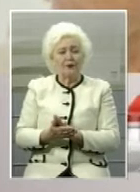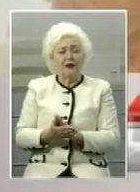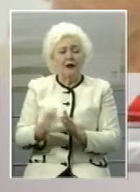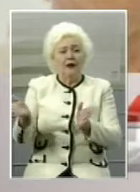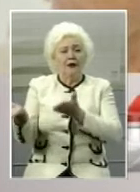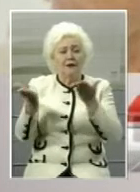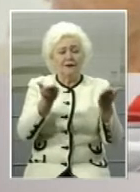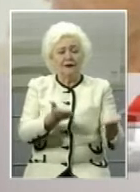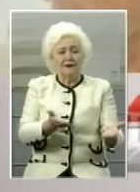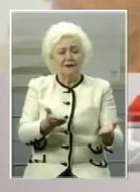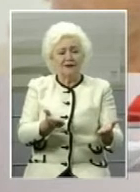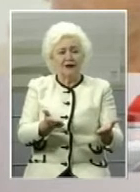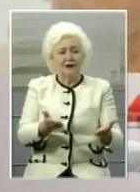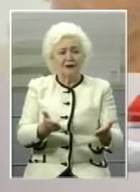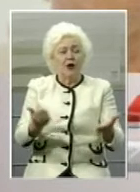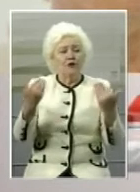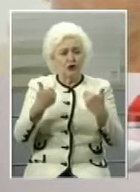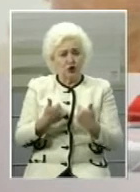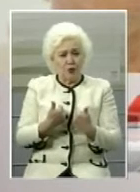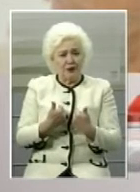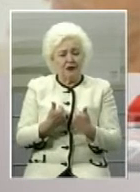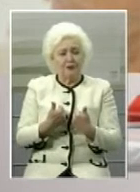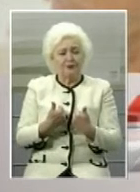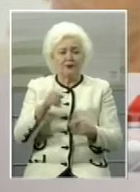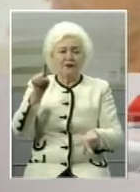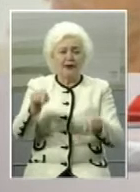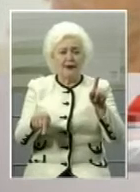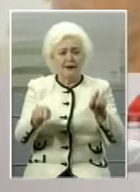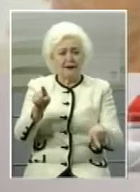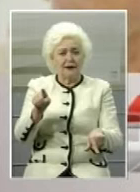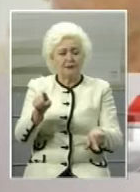несе в собі деякі